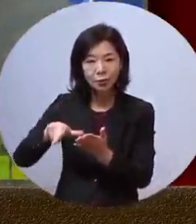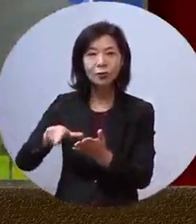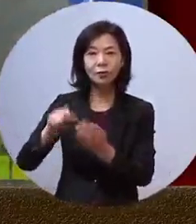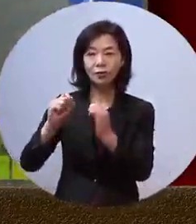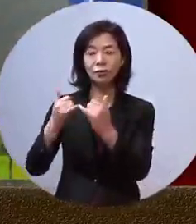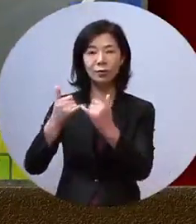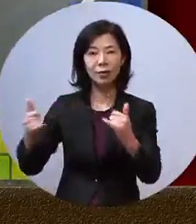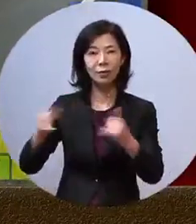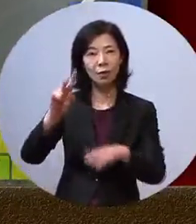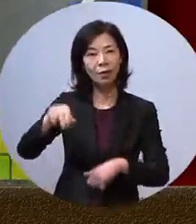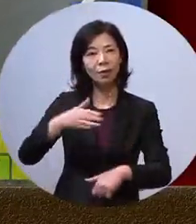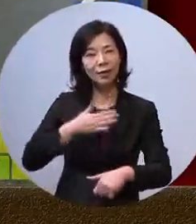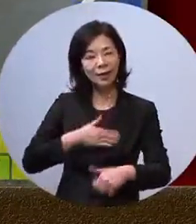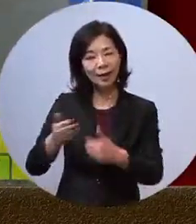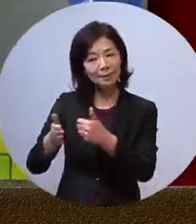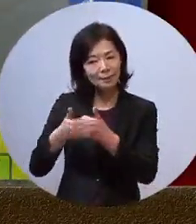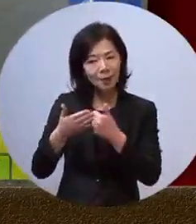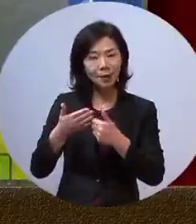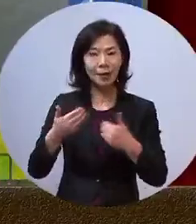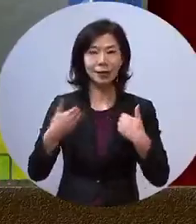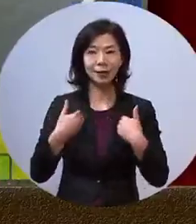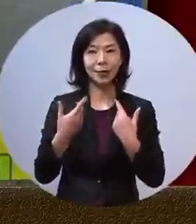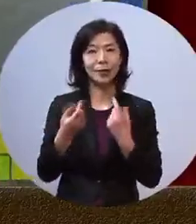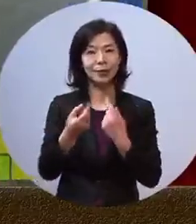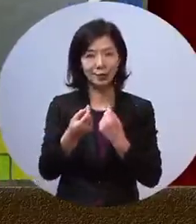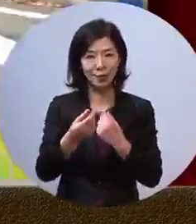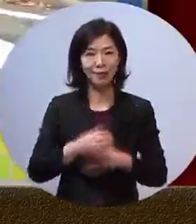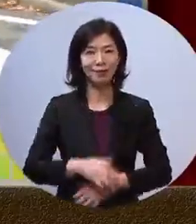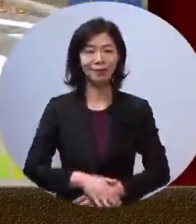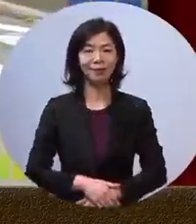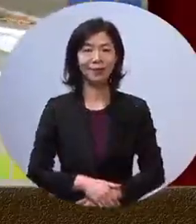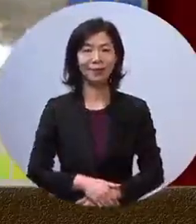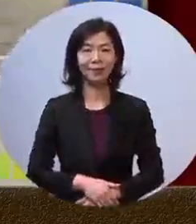解がないとうまくいきません。